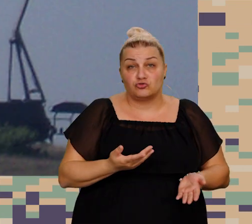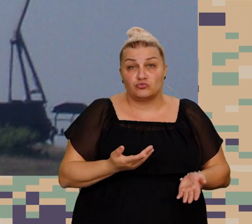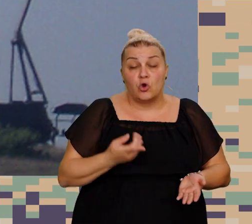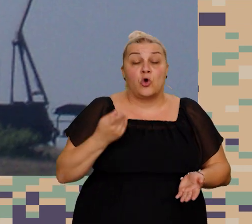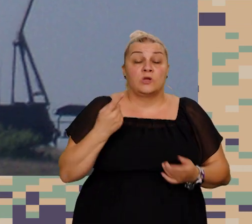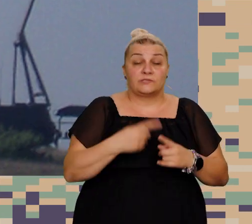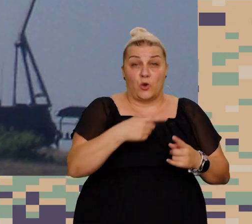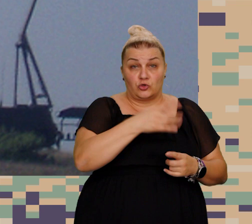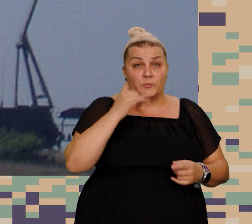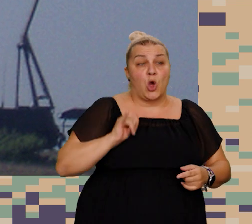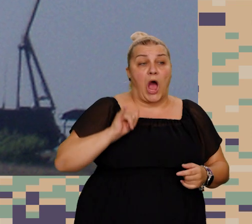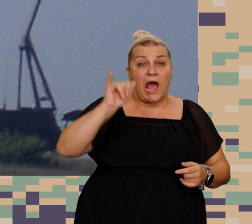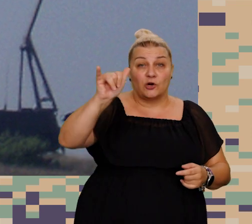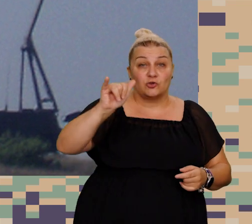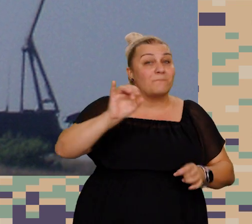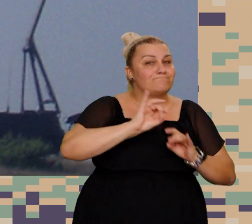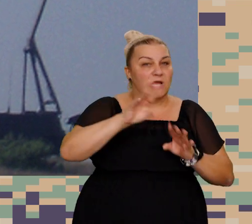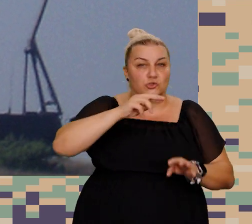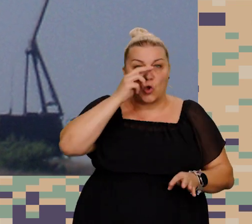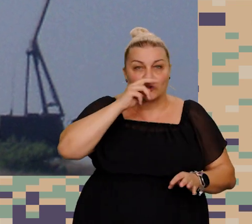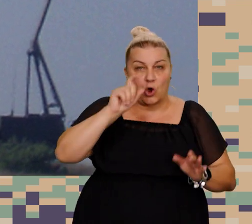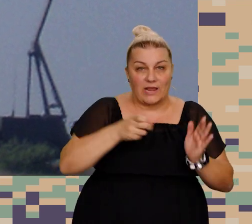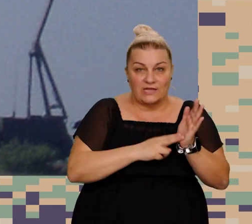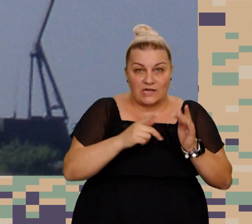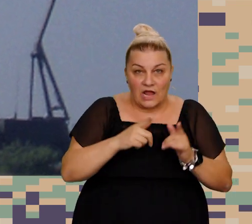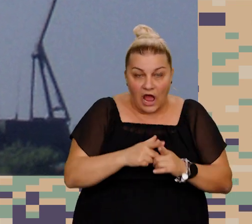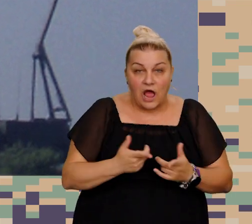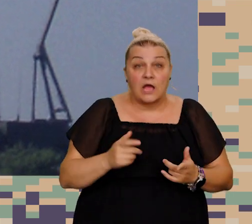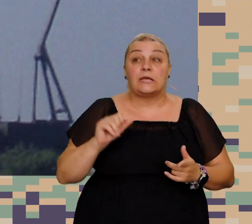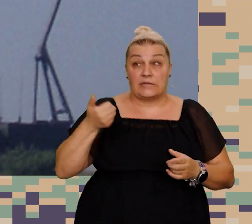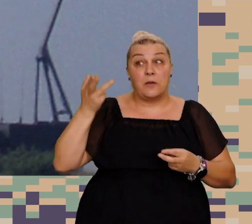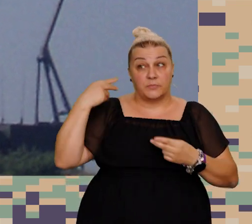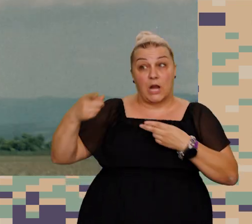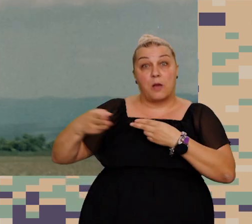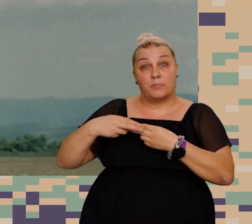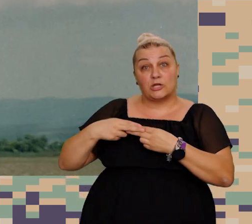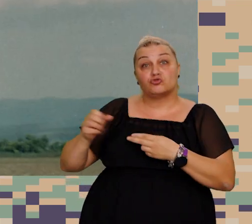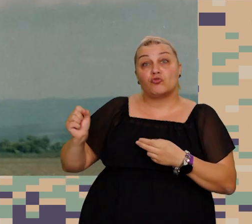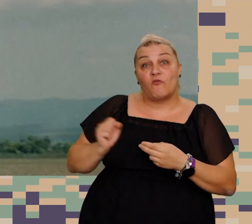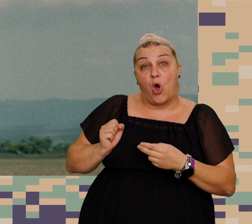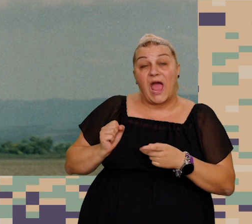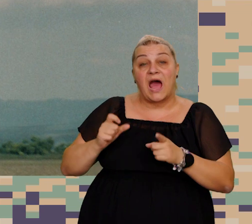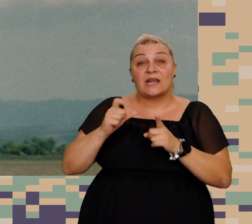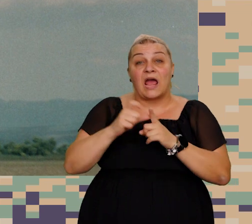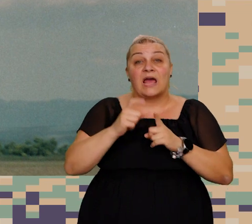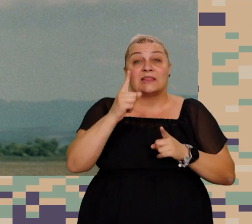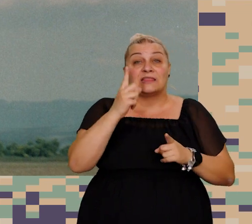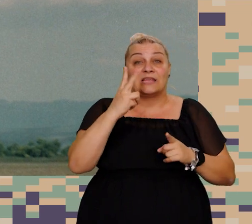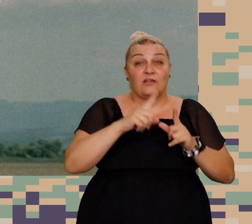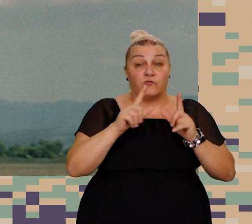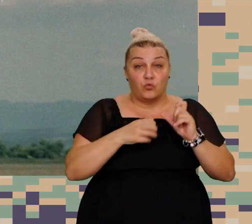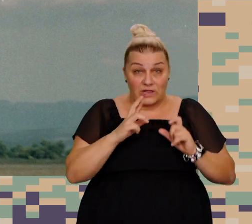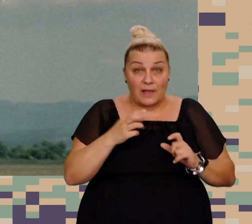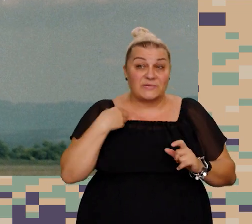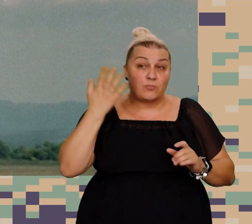Znači, aerodrom koji nije bio pod kontrolom JNA na nikakav način, jest bila blizu vojarna Divuljama, koji smo mi